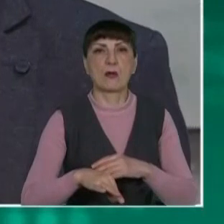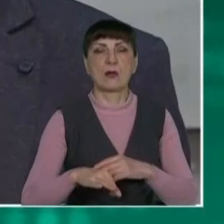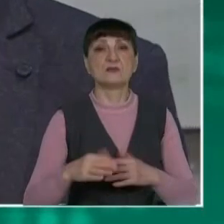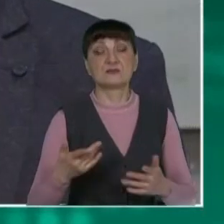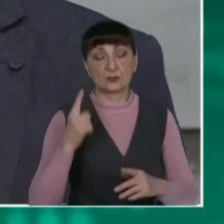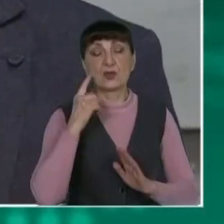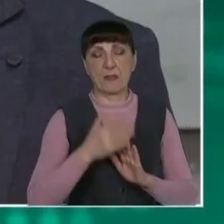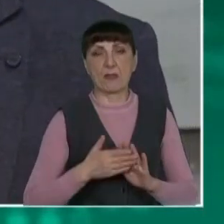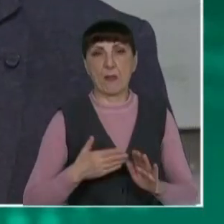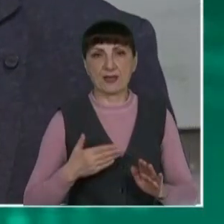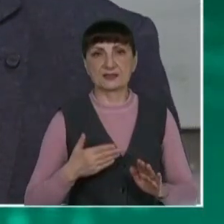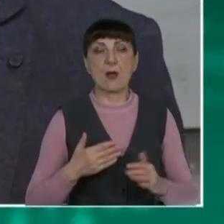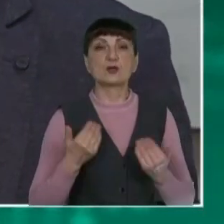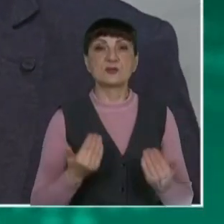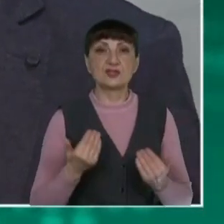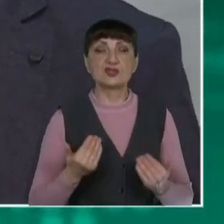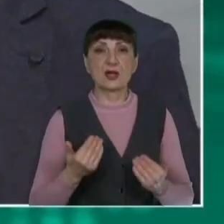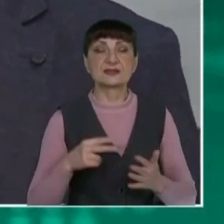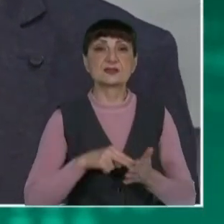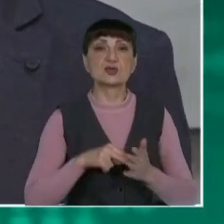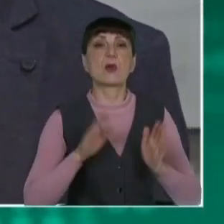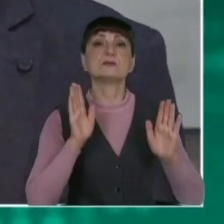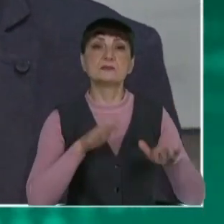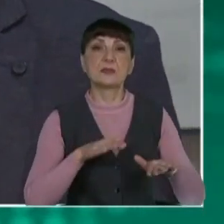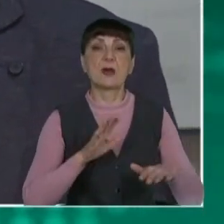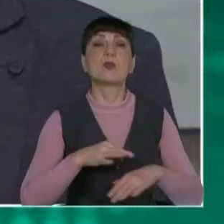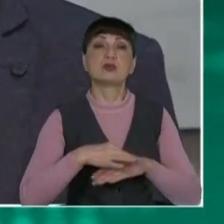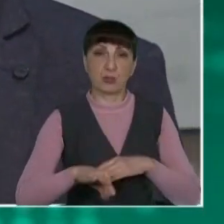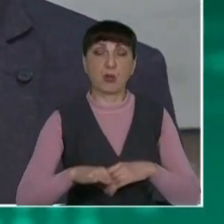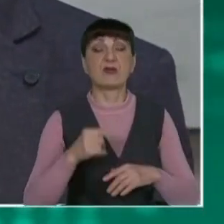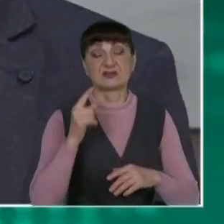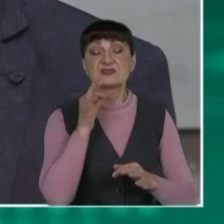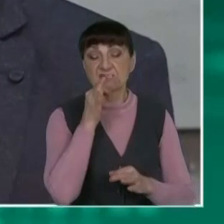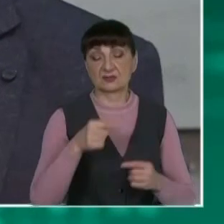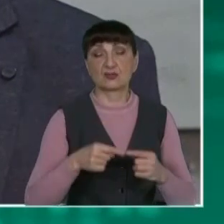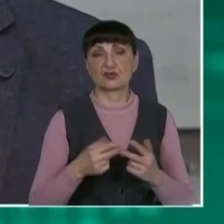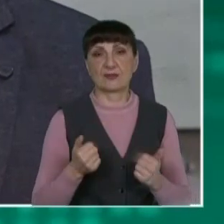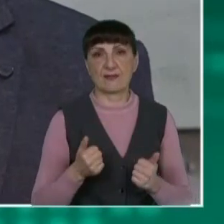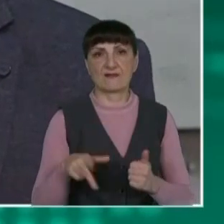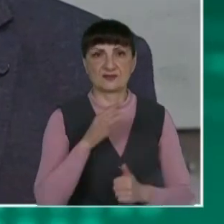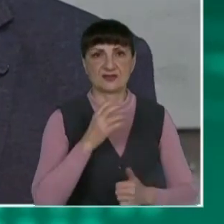надо понимать. Вот мы сейчас их отпускаем, будет больно. Могу сказать однозначно.